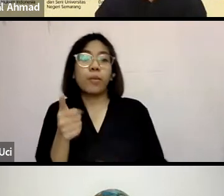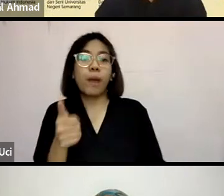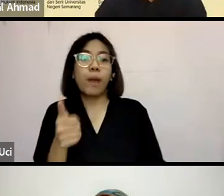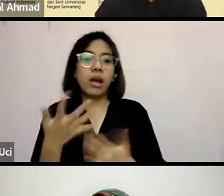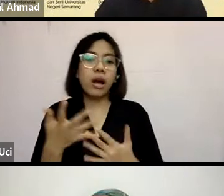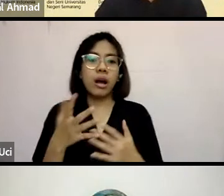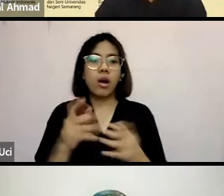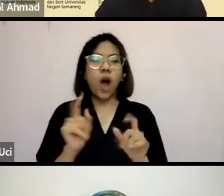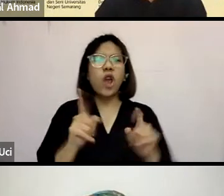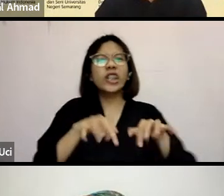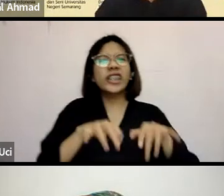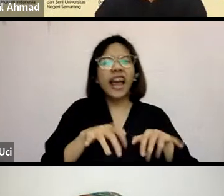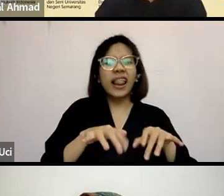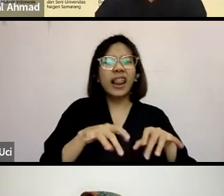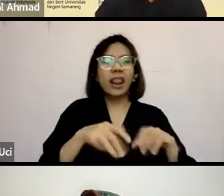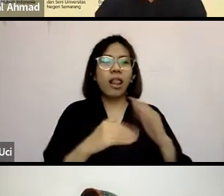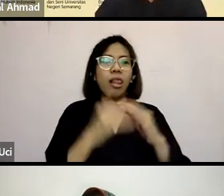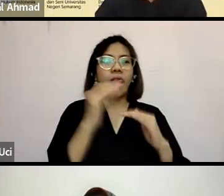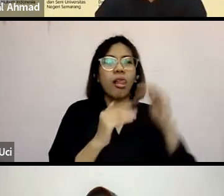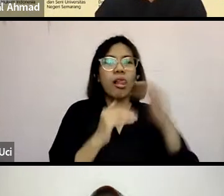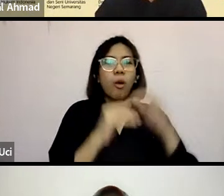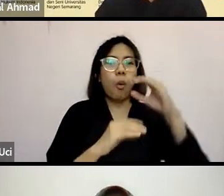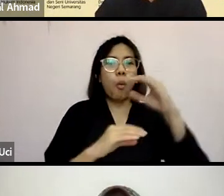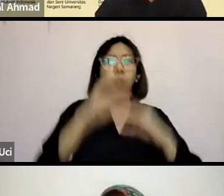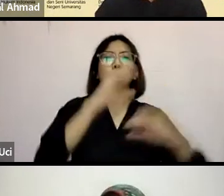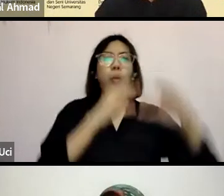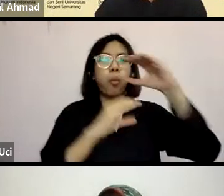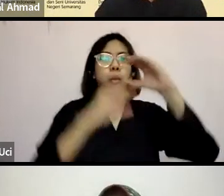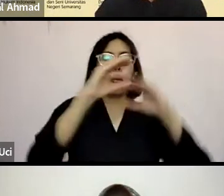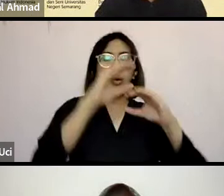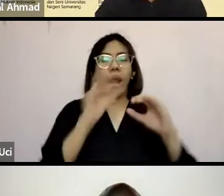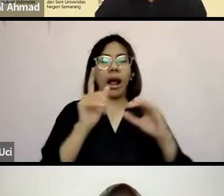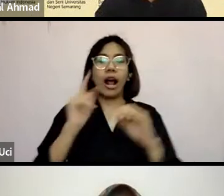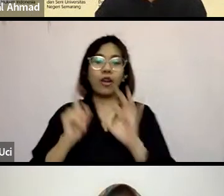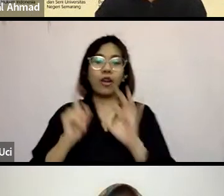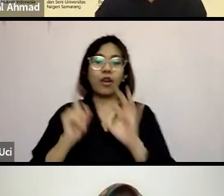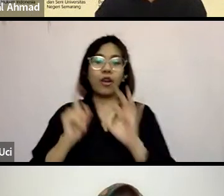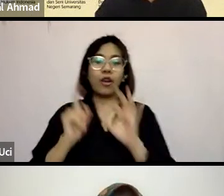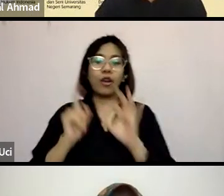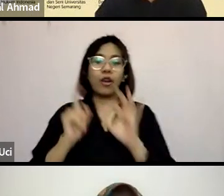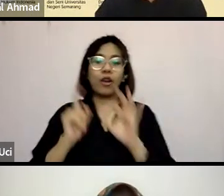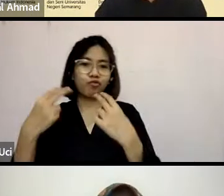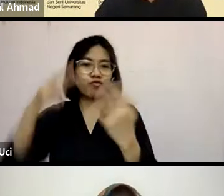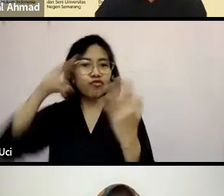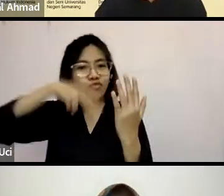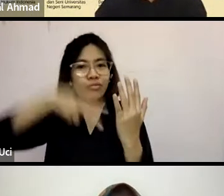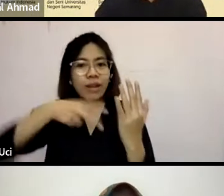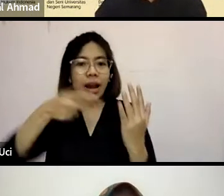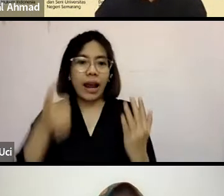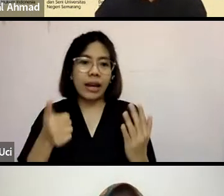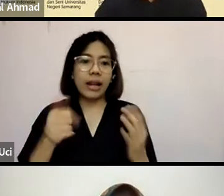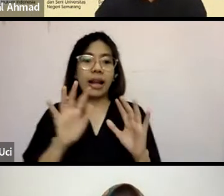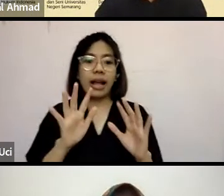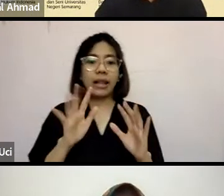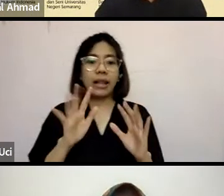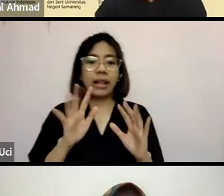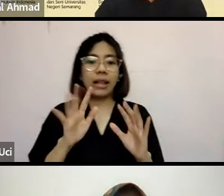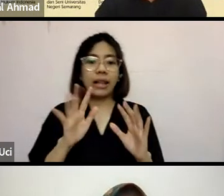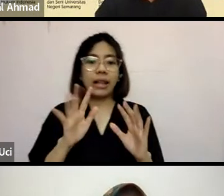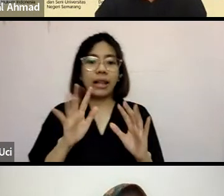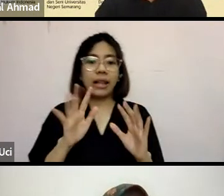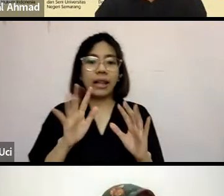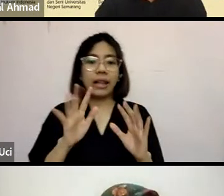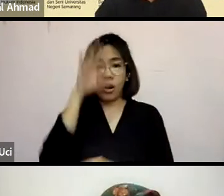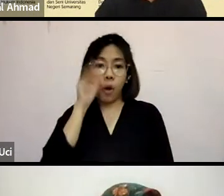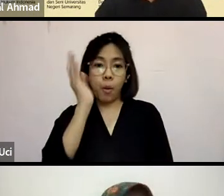di kolom chat GTA jadi lebih terstruktur dan sistematis kemudian sesudah para pembicara memaparkan materinya Devi